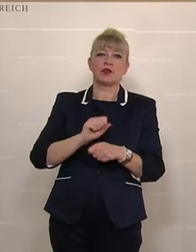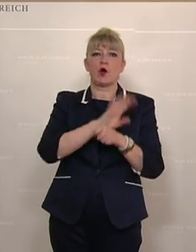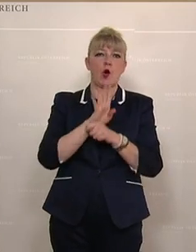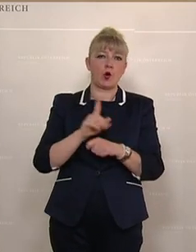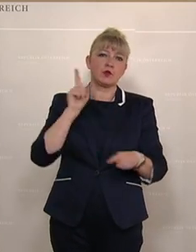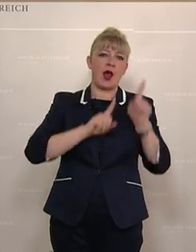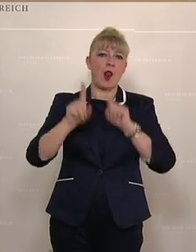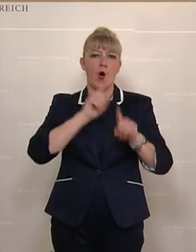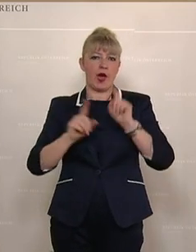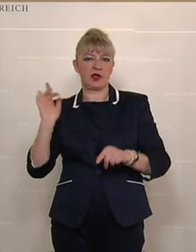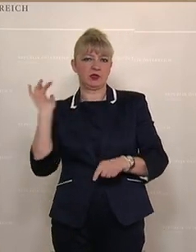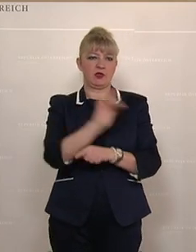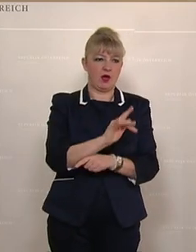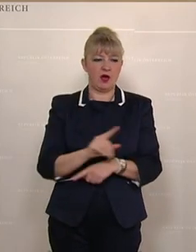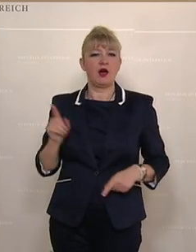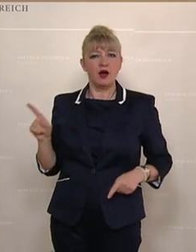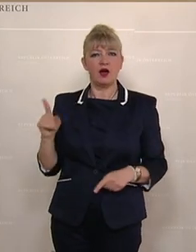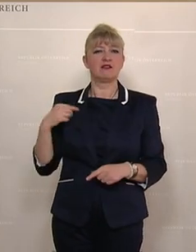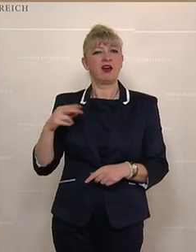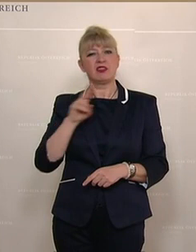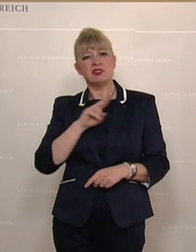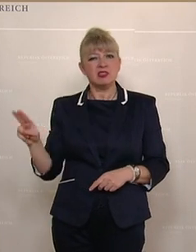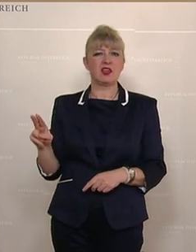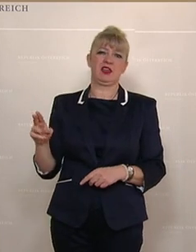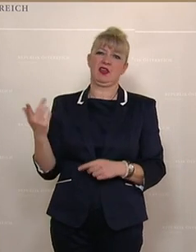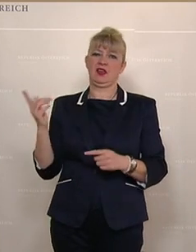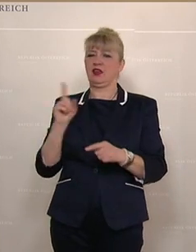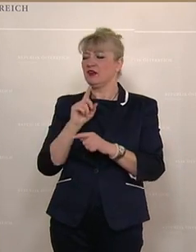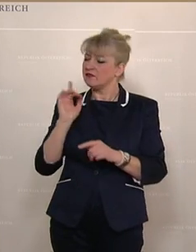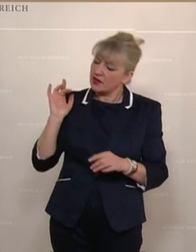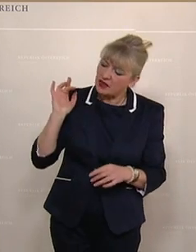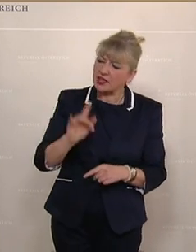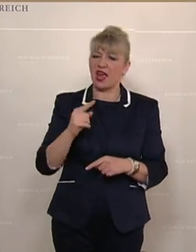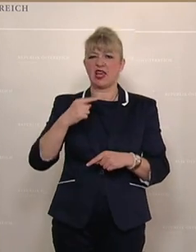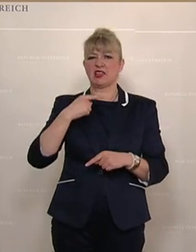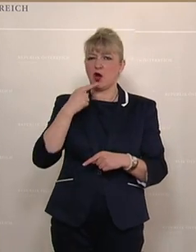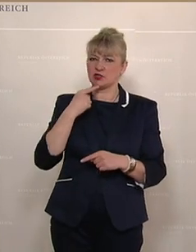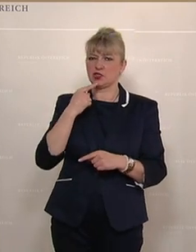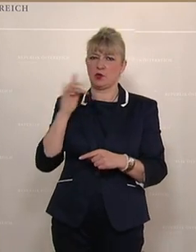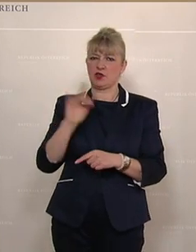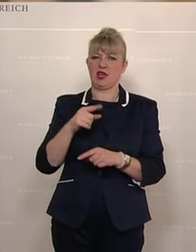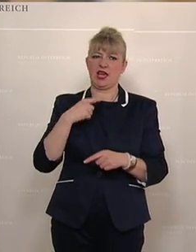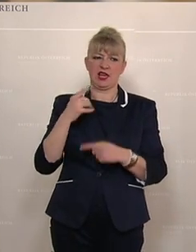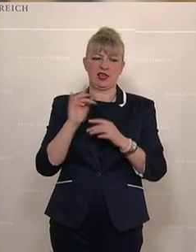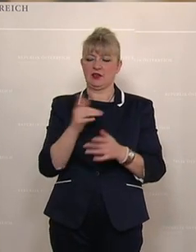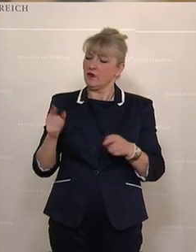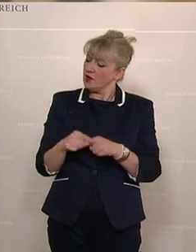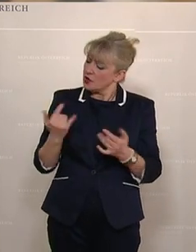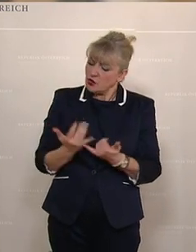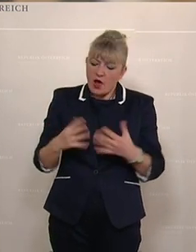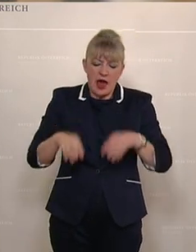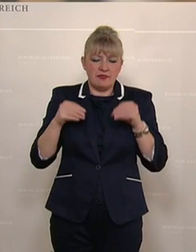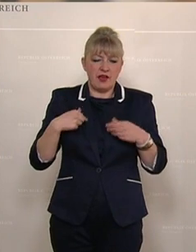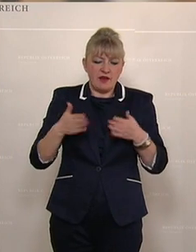Medien. Sie haben sich dagegen nie ausgesprochen. Vom ersten Tag an diese